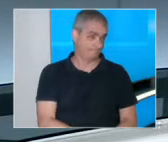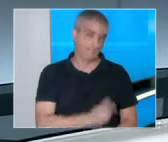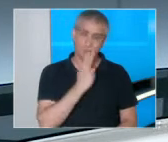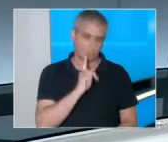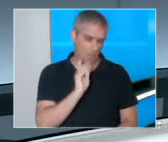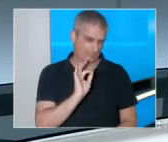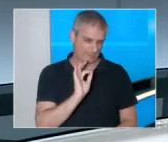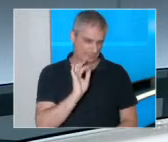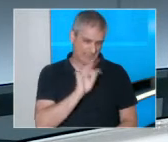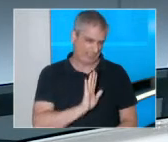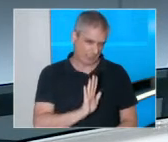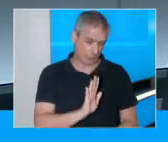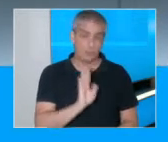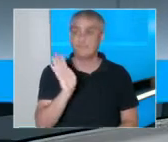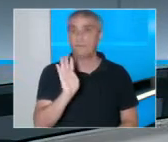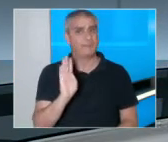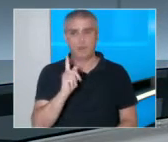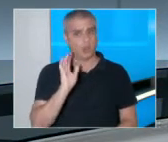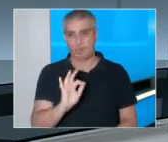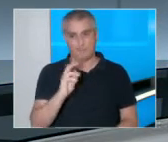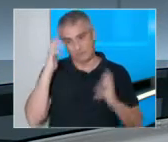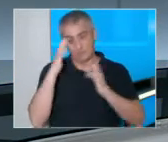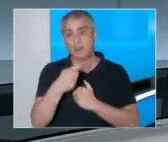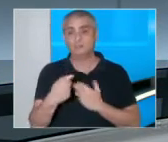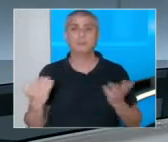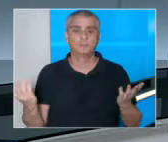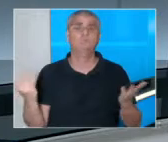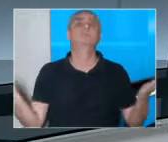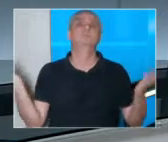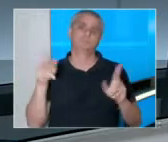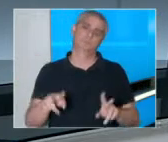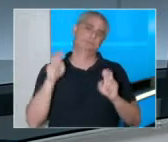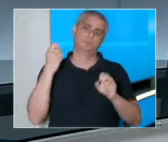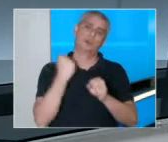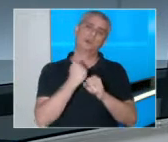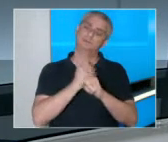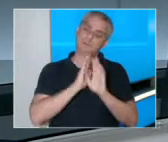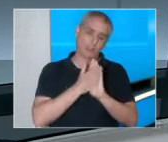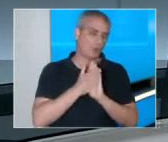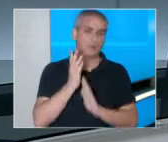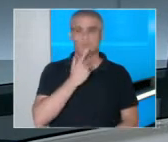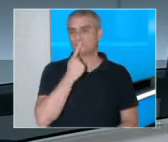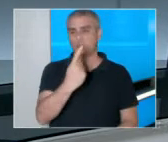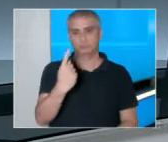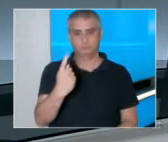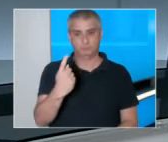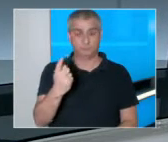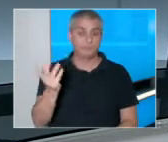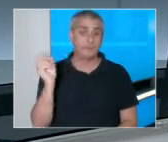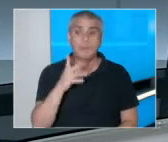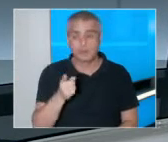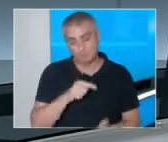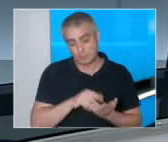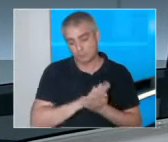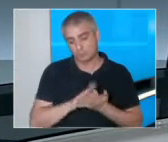ספוילר, הם לא באמת הולכים לגנות, ונתניהו לא באמת מלחיץ אותם. הם על הסוס עכשיו, הם עושים כל מה שהם רוצים, ובא להם, כי